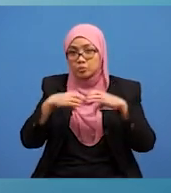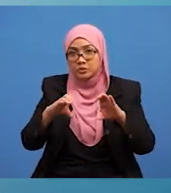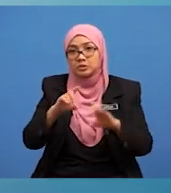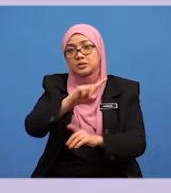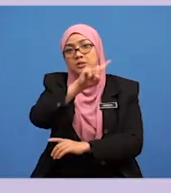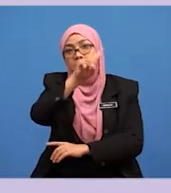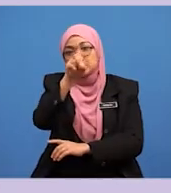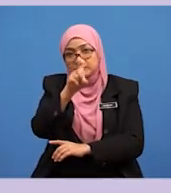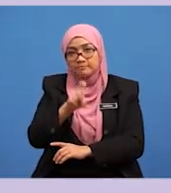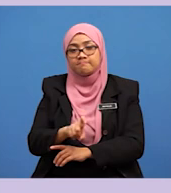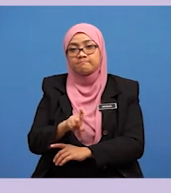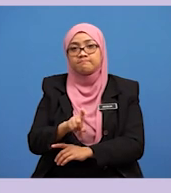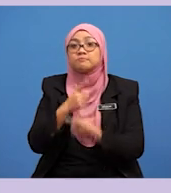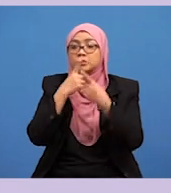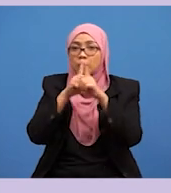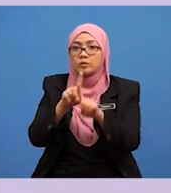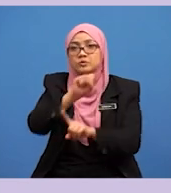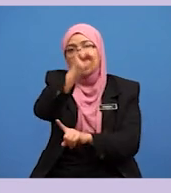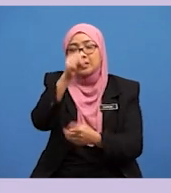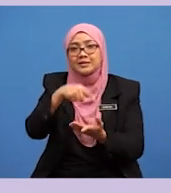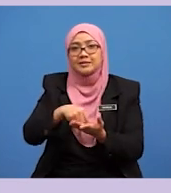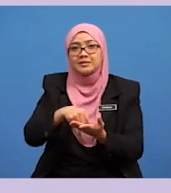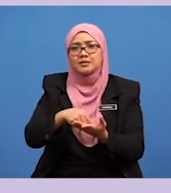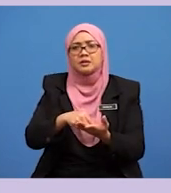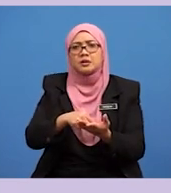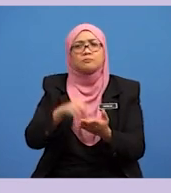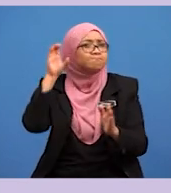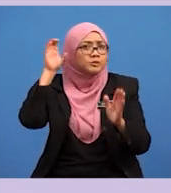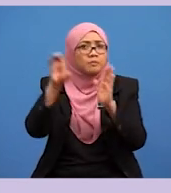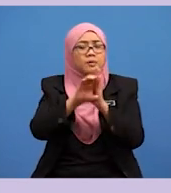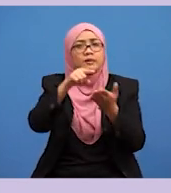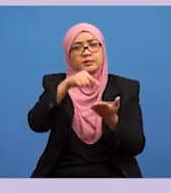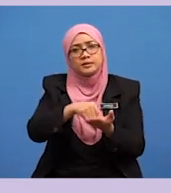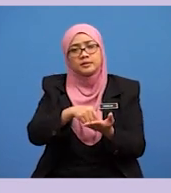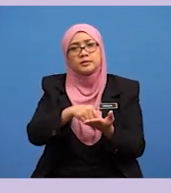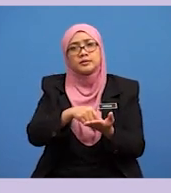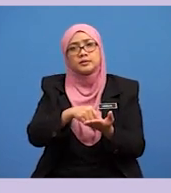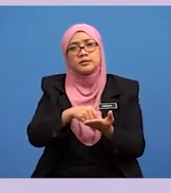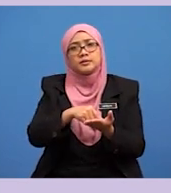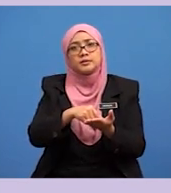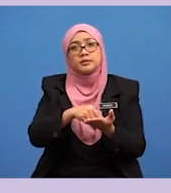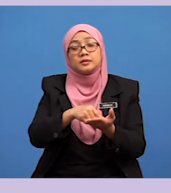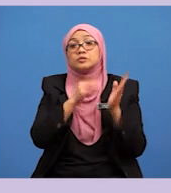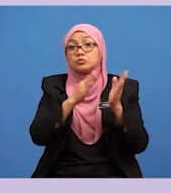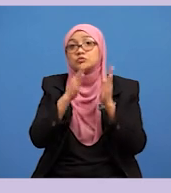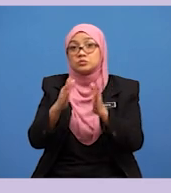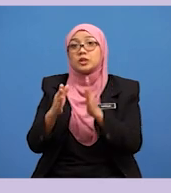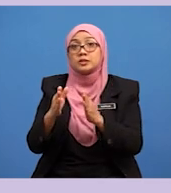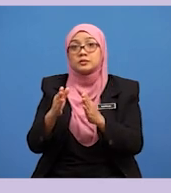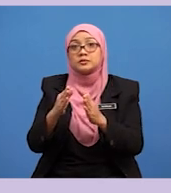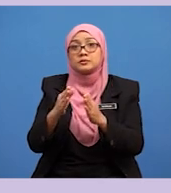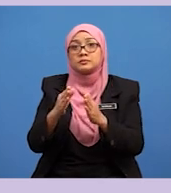pula. 1. Rajah di bawah menunjukkan susunan elektron bagi atom helium dan atom